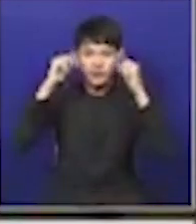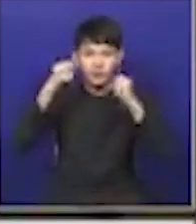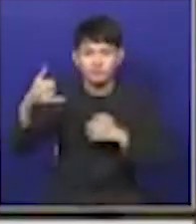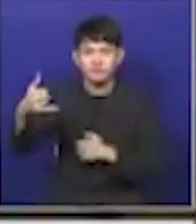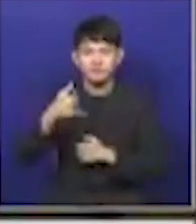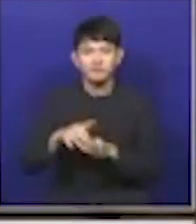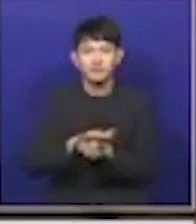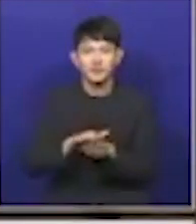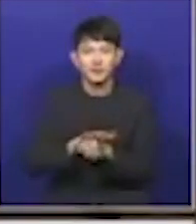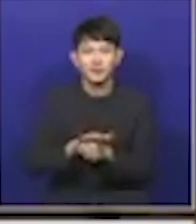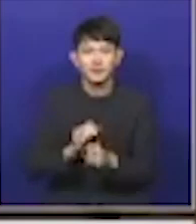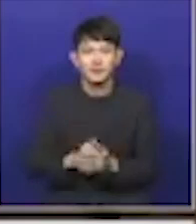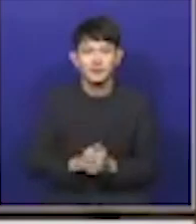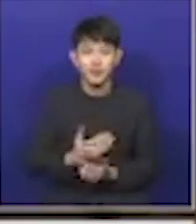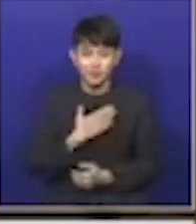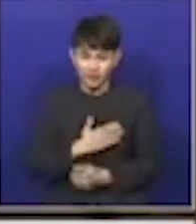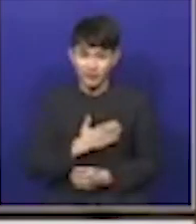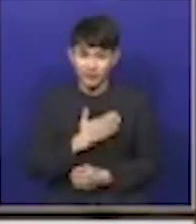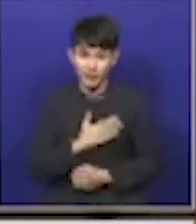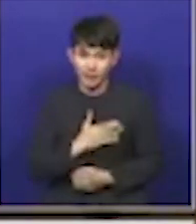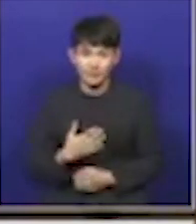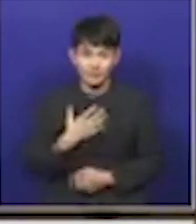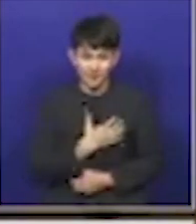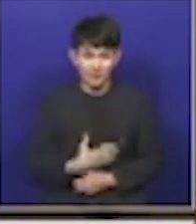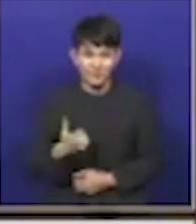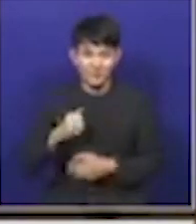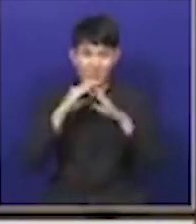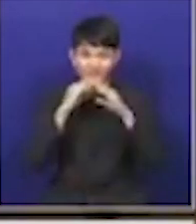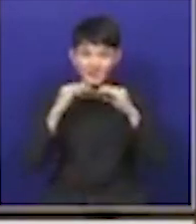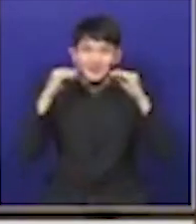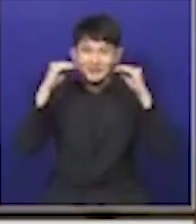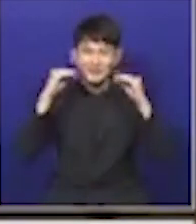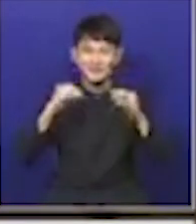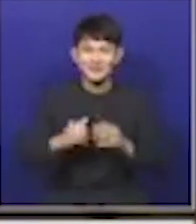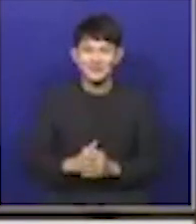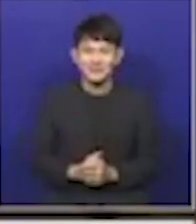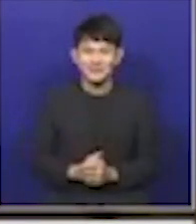ครับใจเย็นนะฮะอารมณ์ดียิ้มแย้มแจ่มใสนะครับ